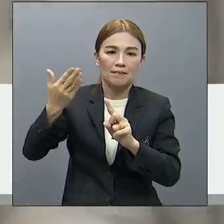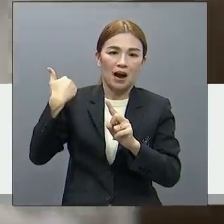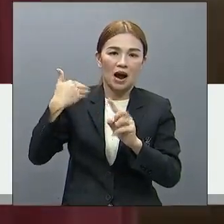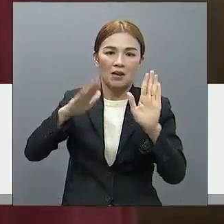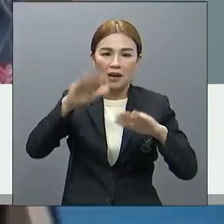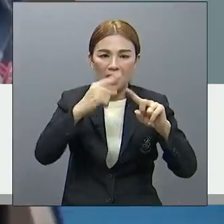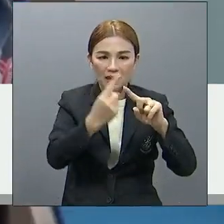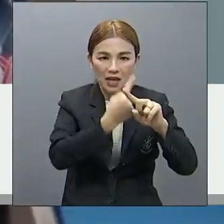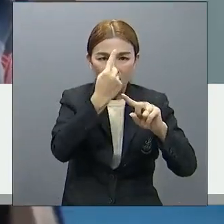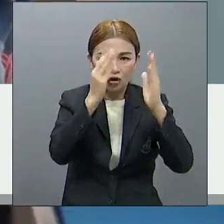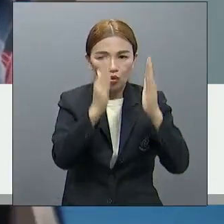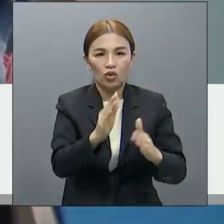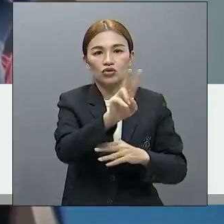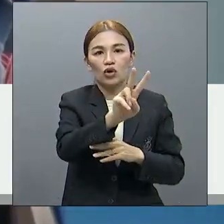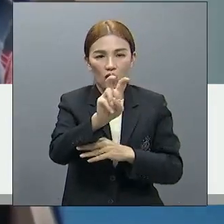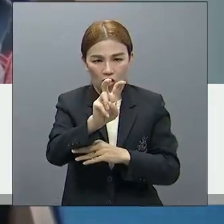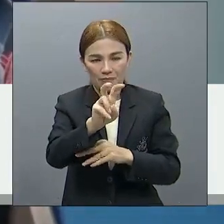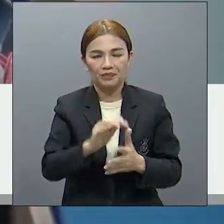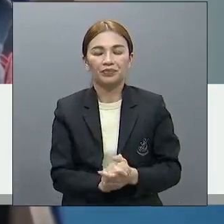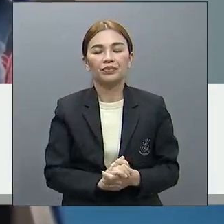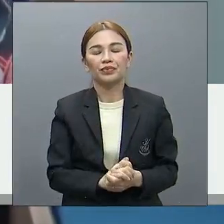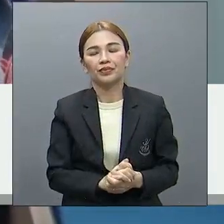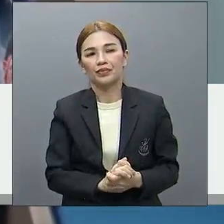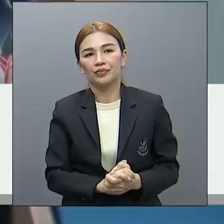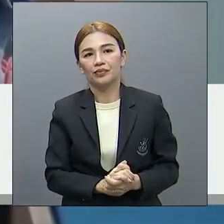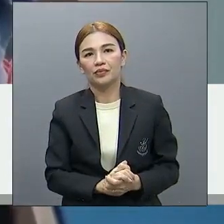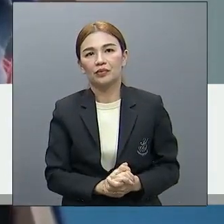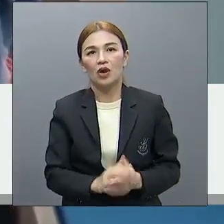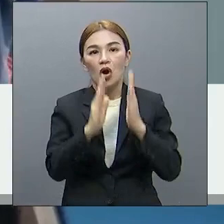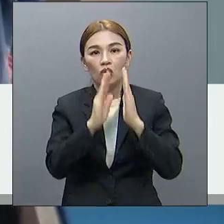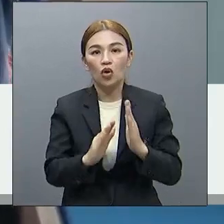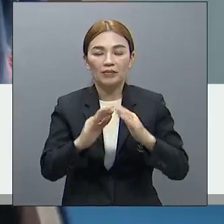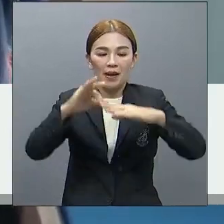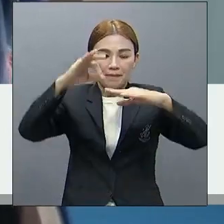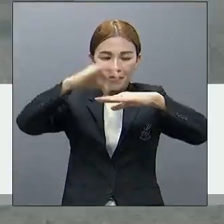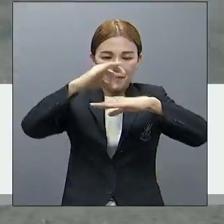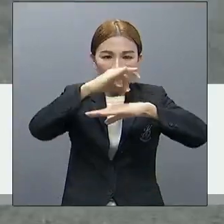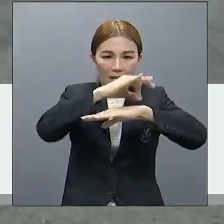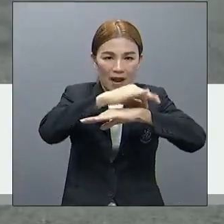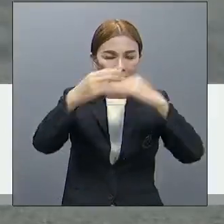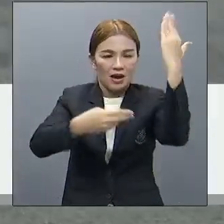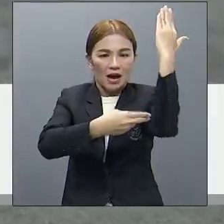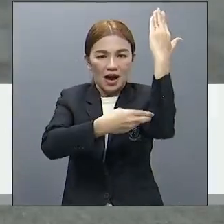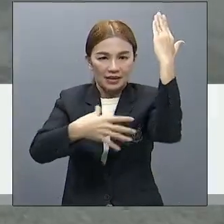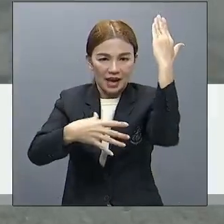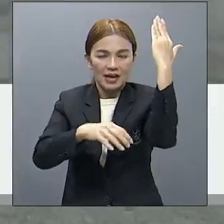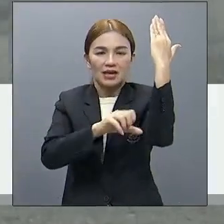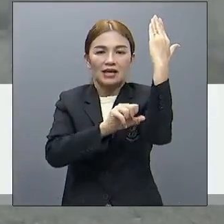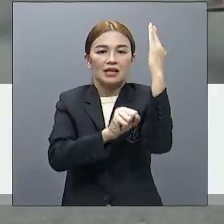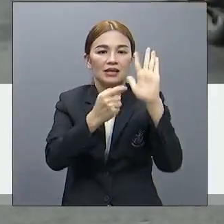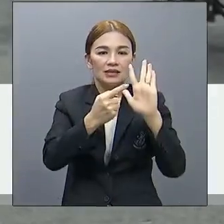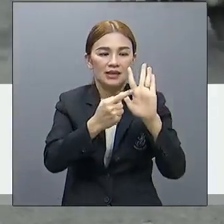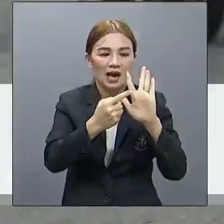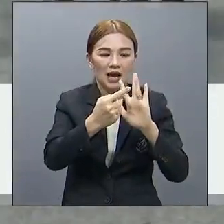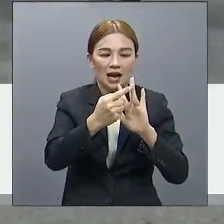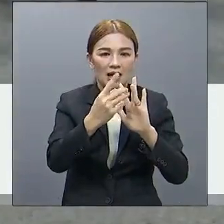เดือนละ 200คนเท่านั้นนะคะจำนวนผู้ป่วยกระจุกตัวอยู่ที่หาดใหญ่สะเดาและอำเภอเมืองสำนักงาน